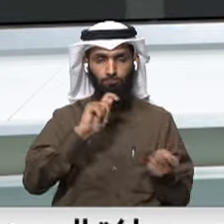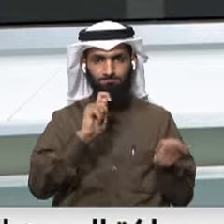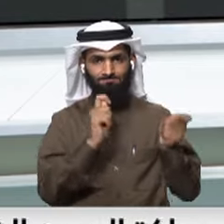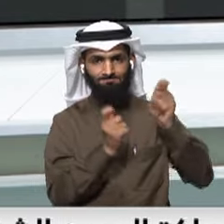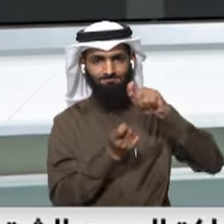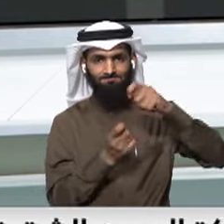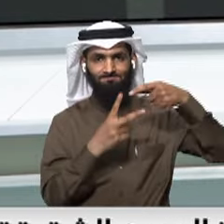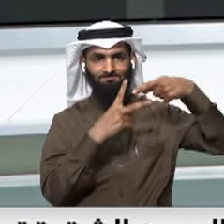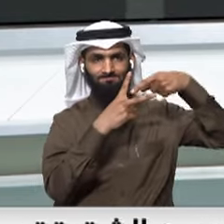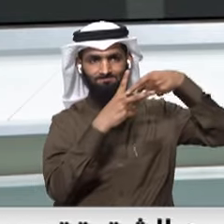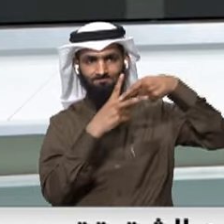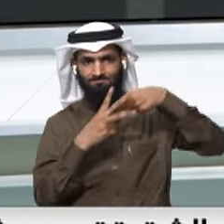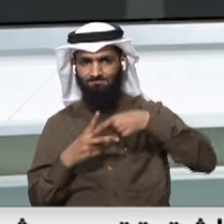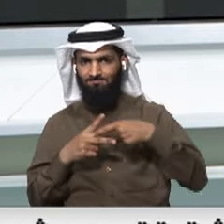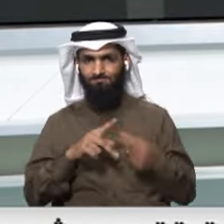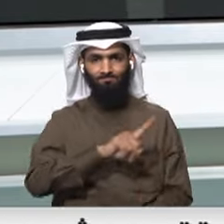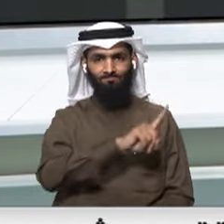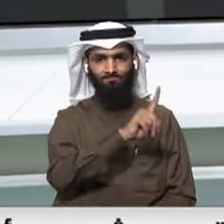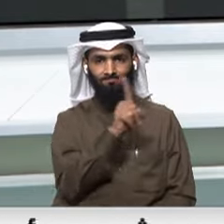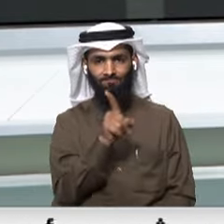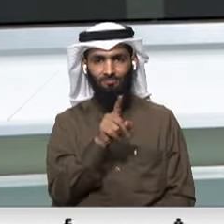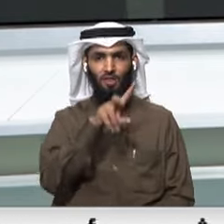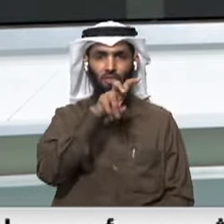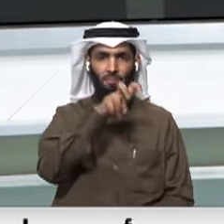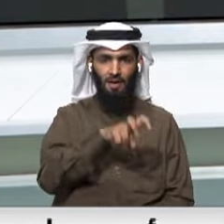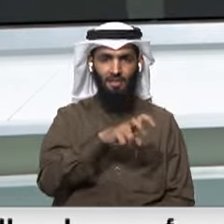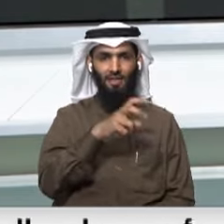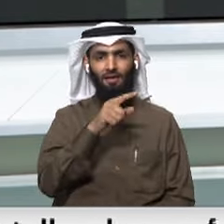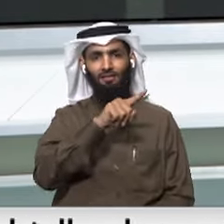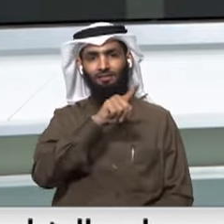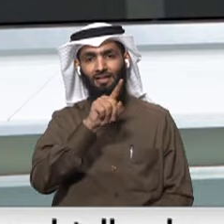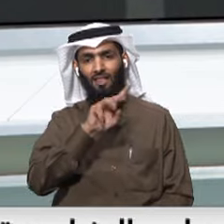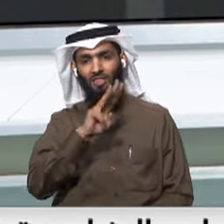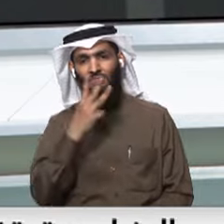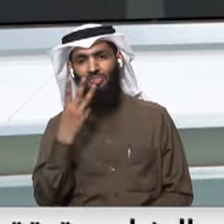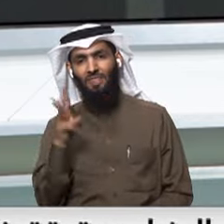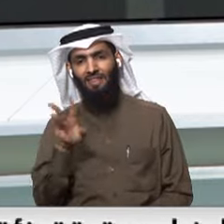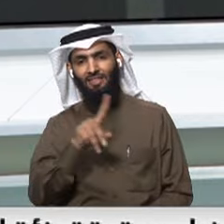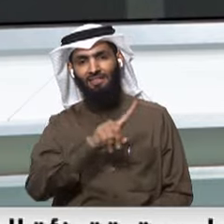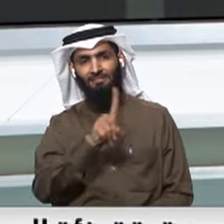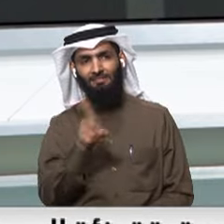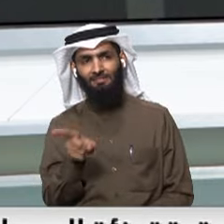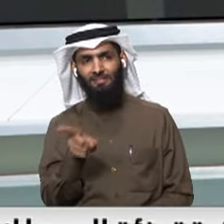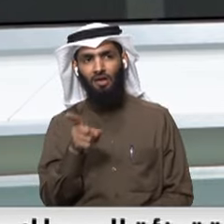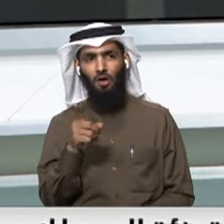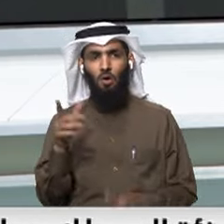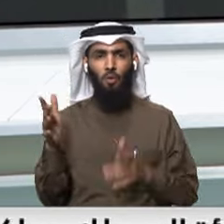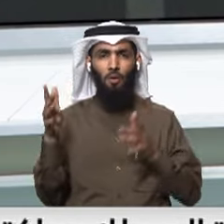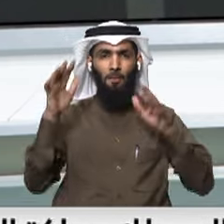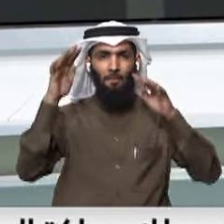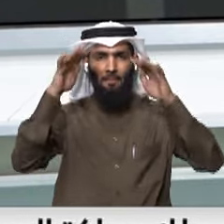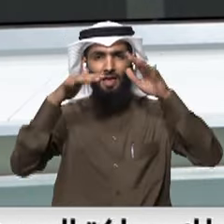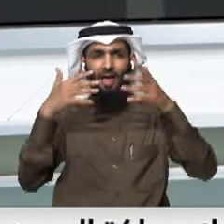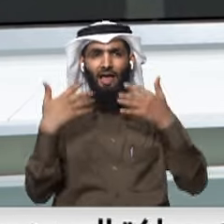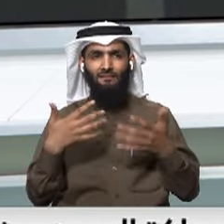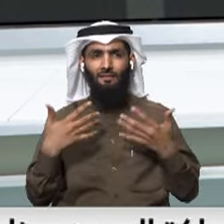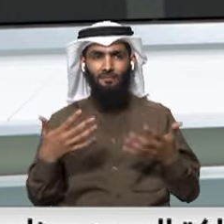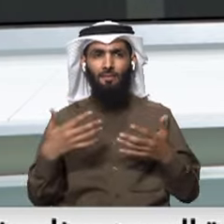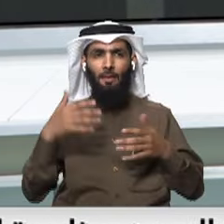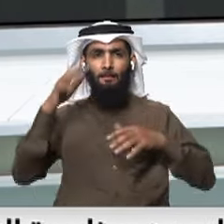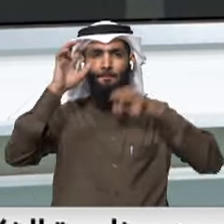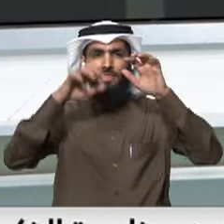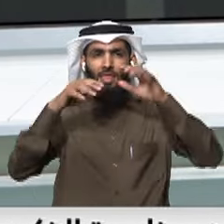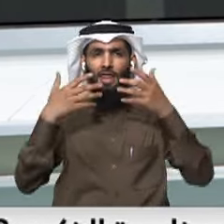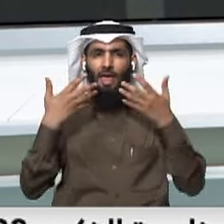الى معتدله من 8 الى 30 م في الساعه اجواء معتدله سحب متفرقه خفيفه ودرجه الحراره العظمى